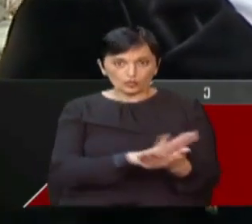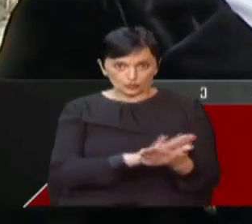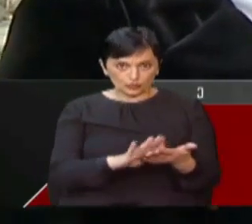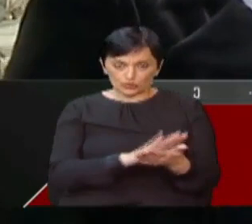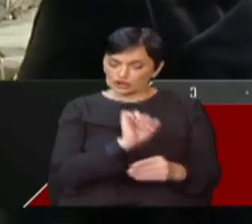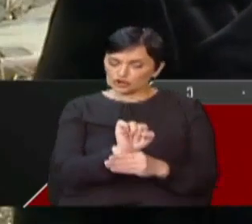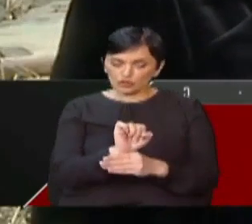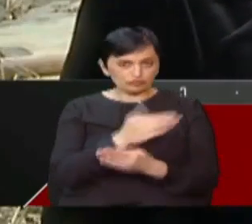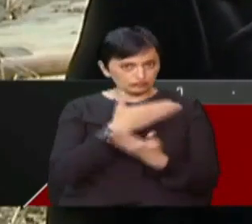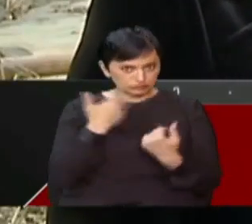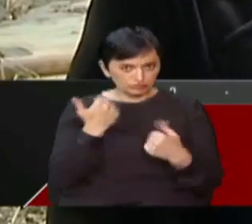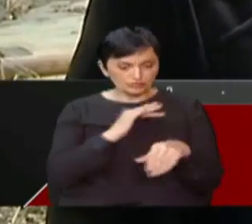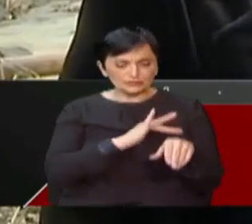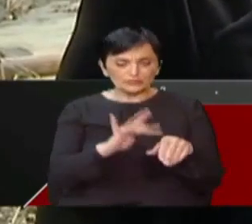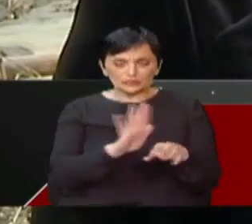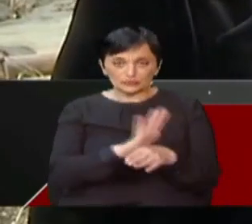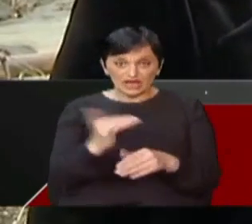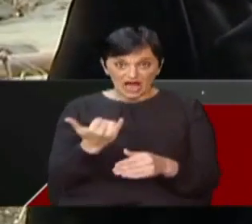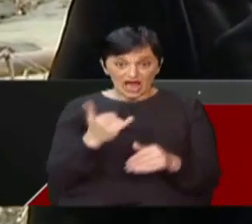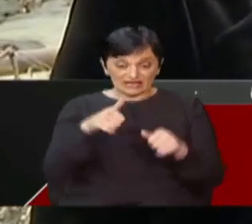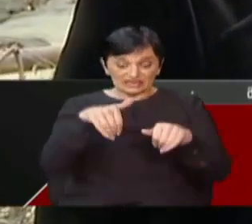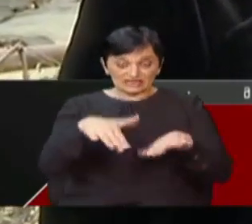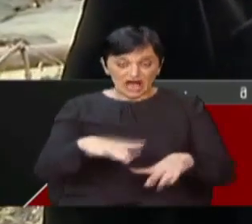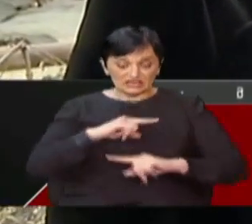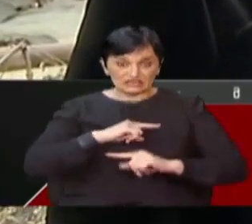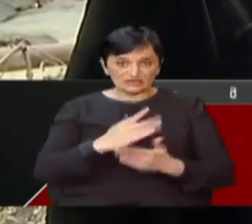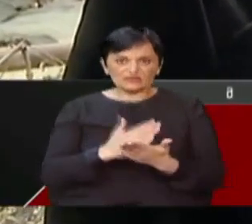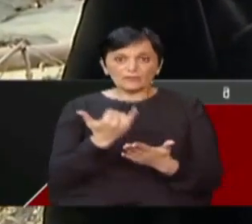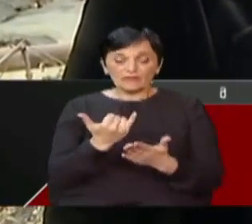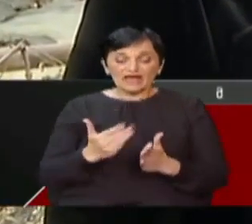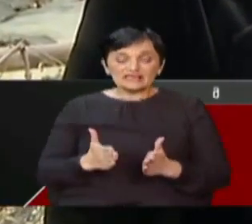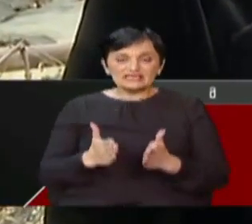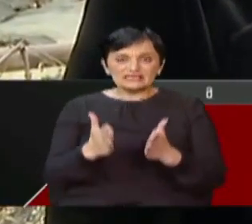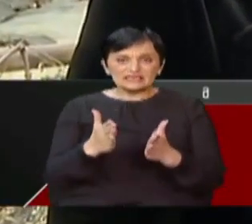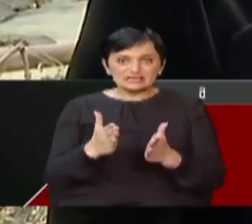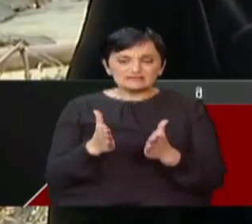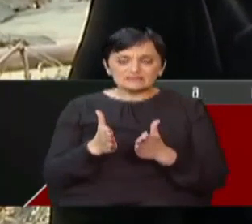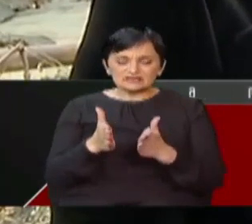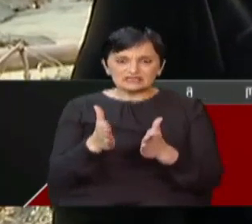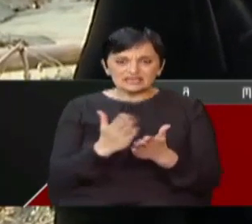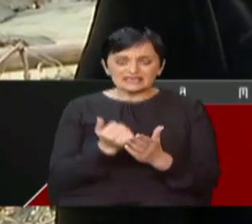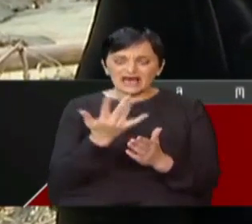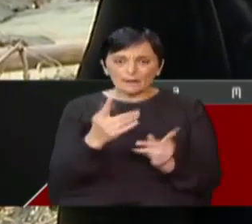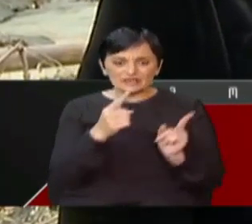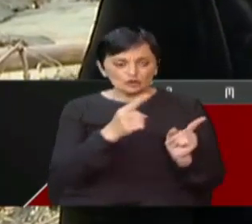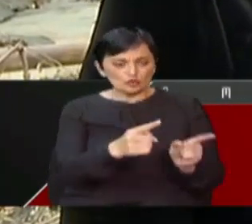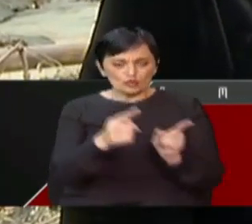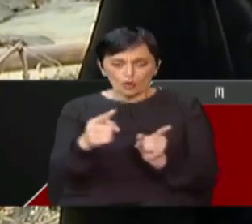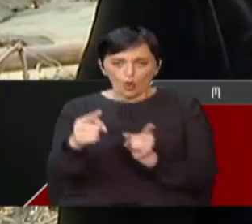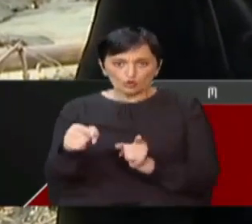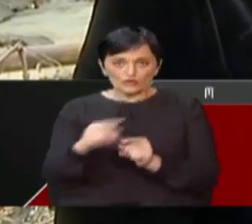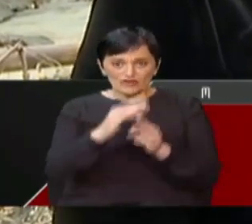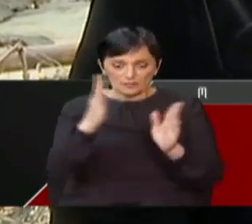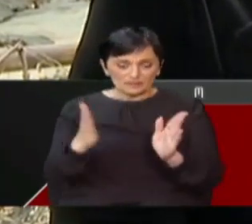არ შეჩერებულა და უკვე ფაქტიურად დასკვნით ეტაპზეა. არის ახლა გზების რამდენიმე მონაკვეთი, სადაც